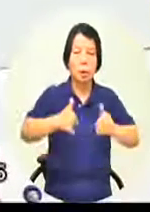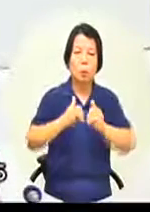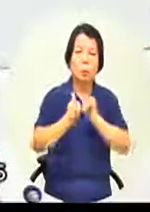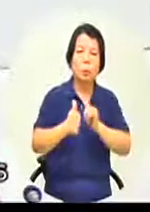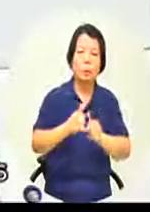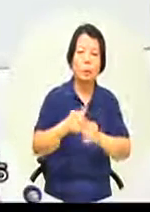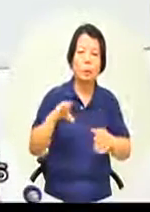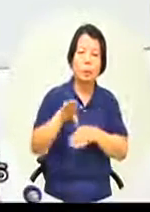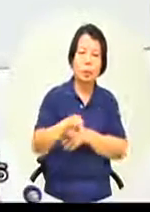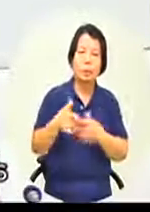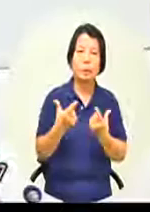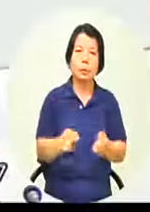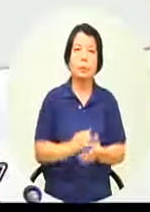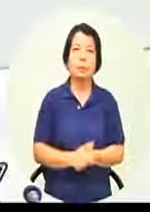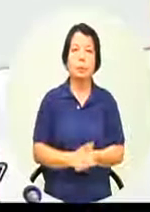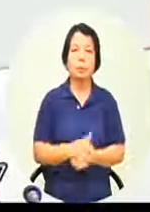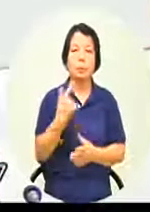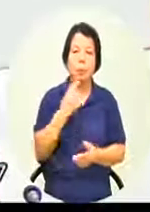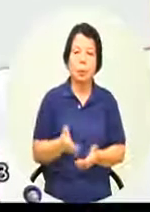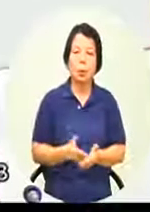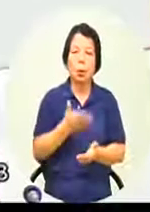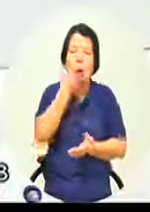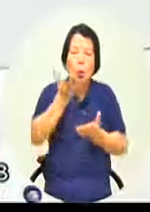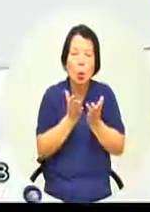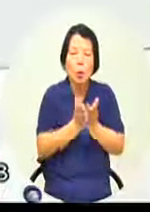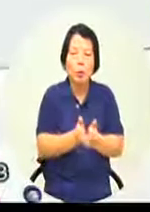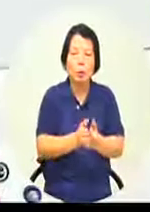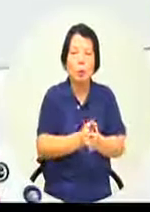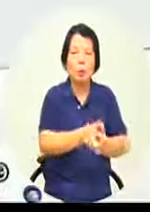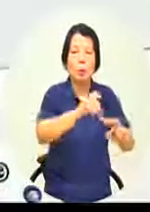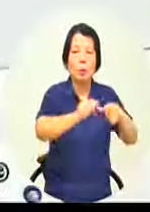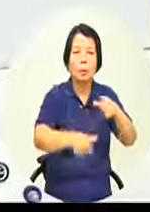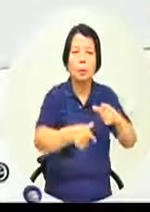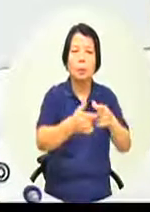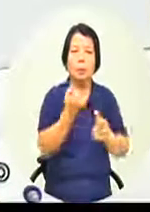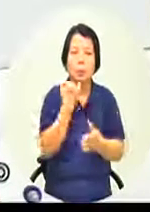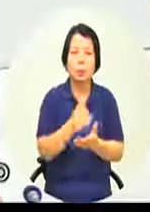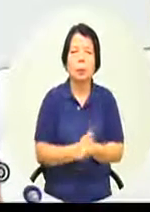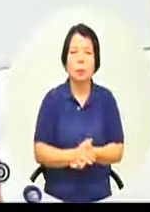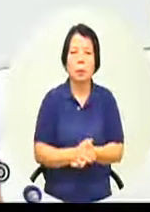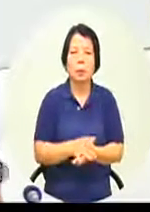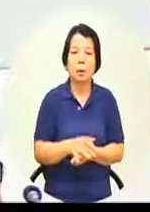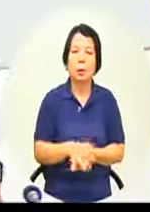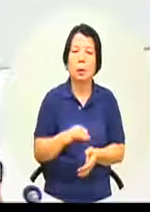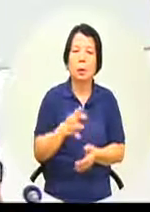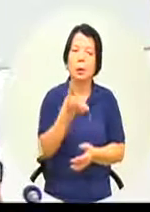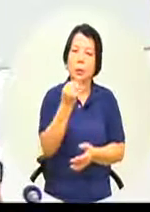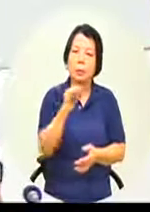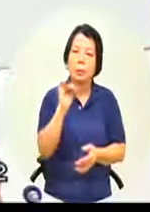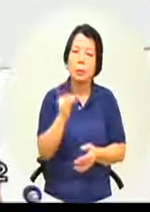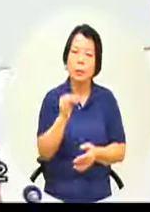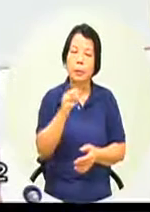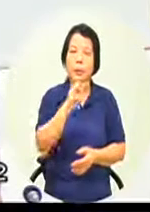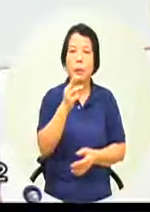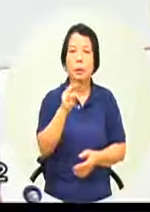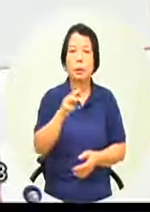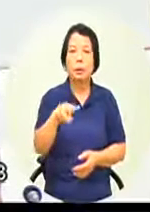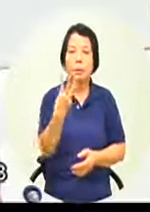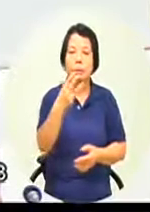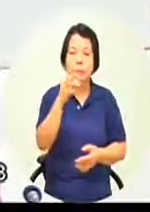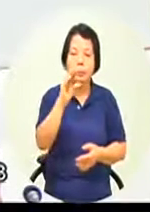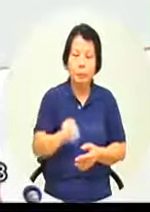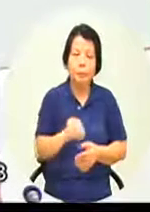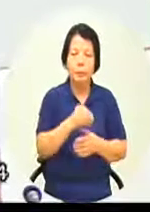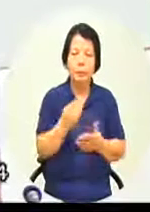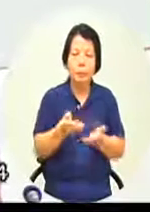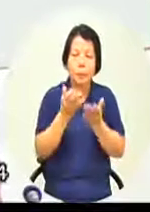样，我们有厂商也能够提供一台可能几百万的三百万以内的游艇，